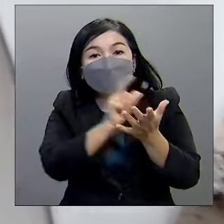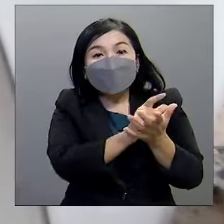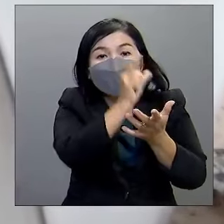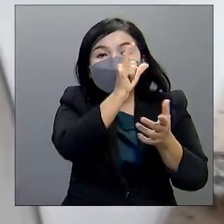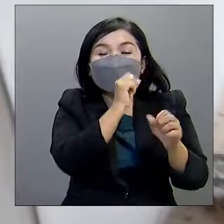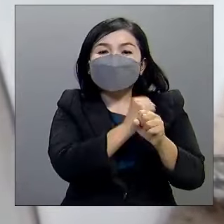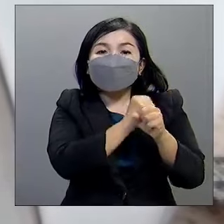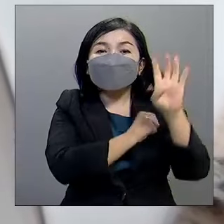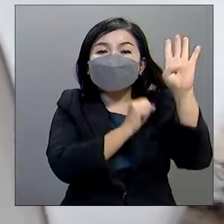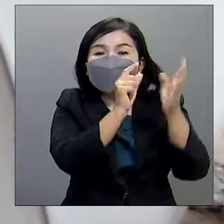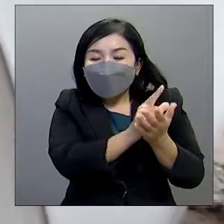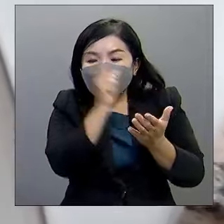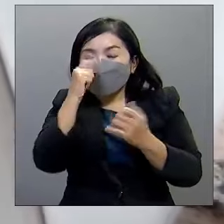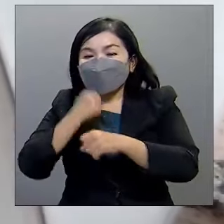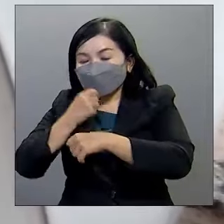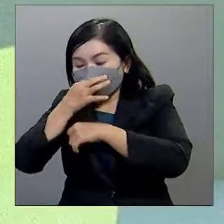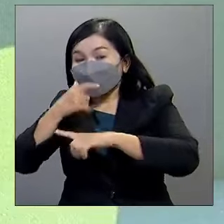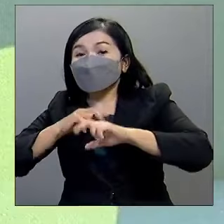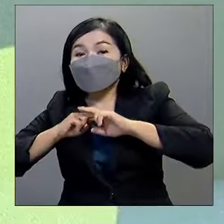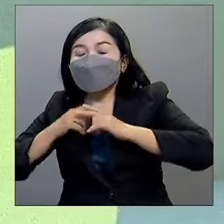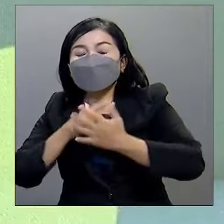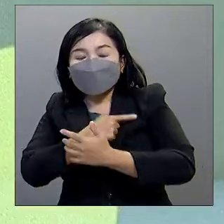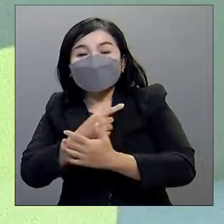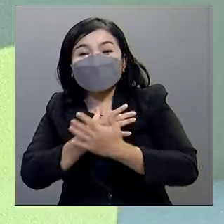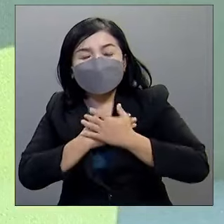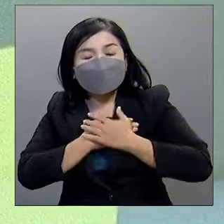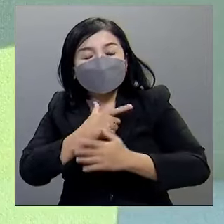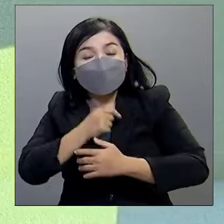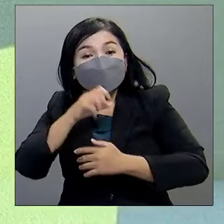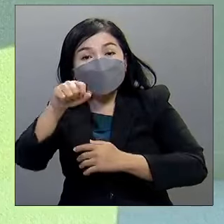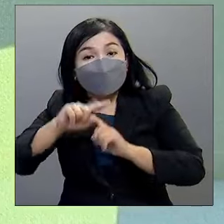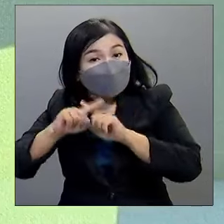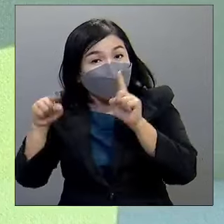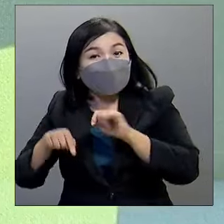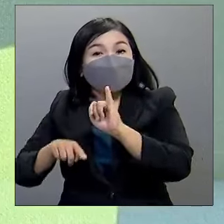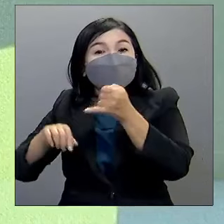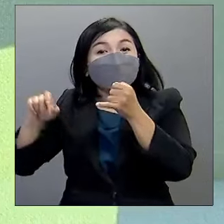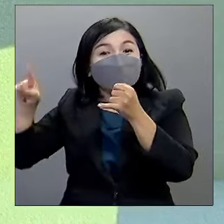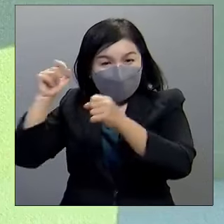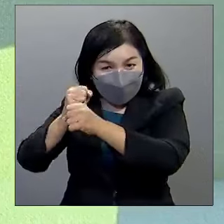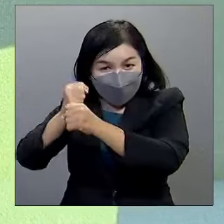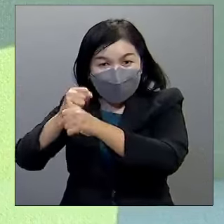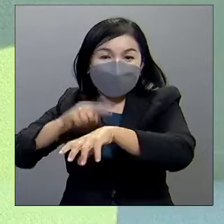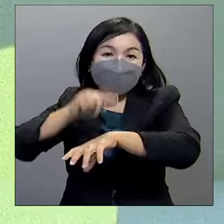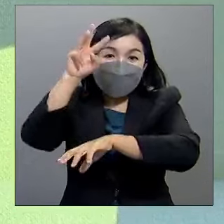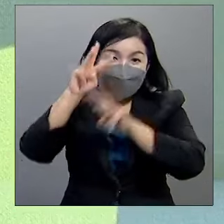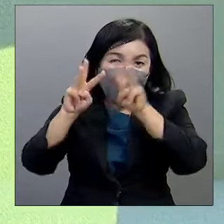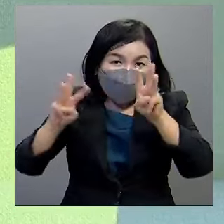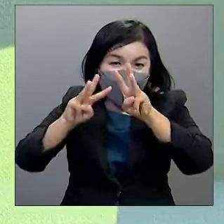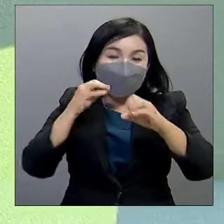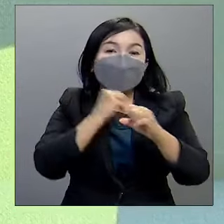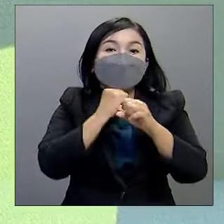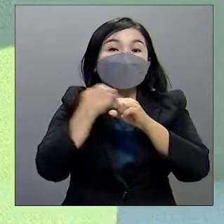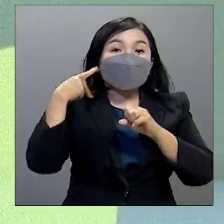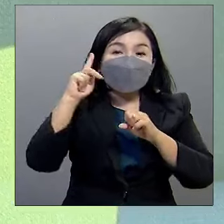ำแล้วก็มาทำอาชีพที่ตัวเองรักนะคะนี่เป็นอีกหนึ่งคนนะคะที่ยังคงทำงานประจำอยู่แต่ว่าใช้เวลาว่างให้เกิดประโยชน์และมาทำสิ่ง